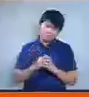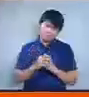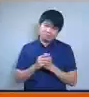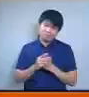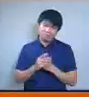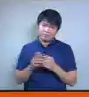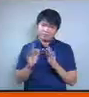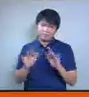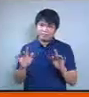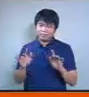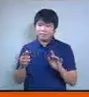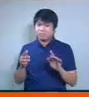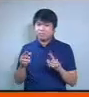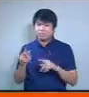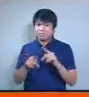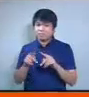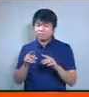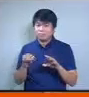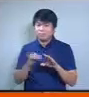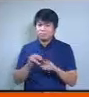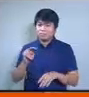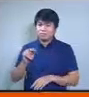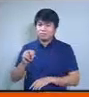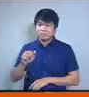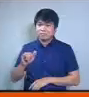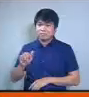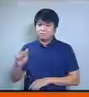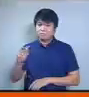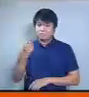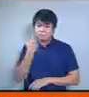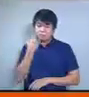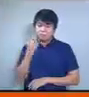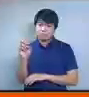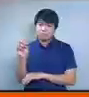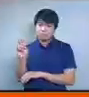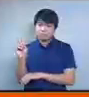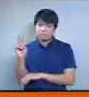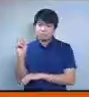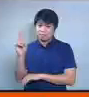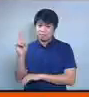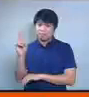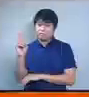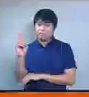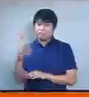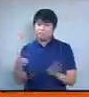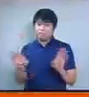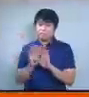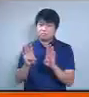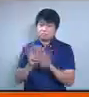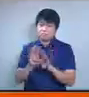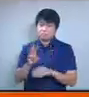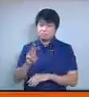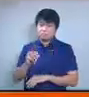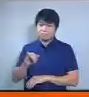Halos walang tao sa check-in counter ng Ninoy Aquino International Airport kanina. Bandang alas 12 ng umaga kasi nang isara ng Manila International